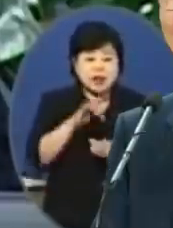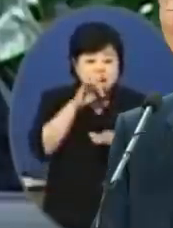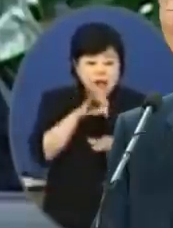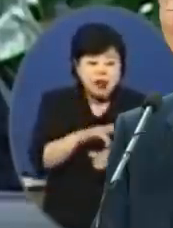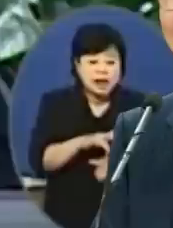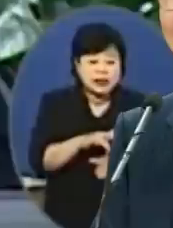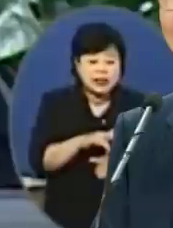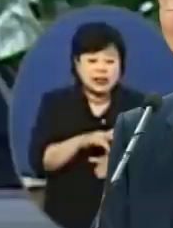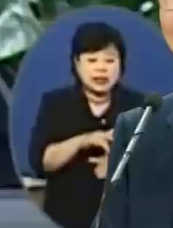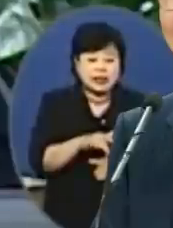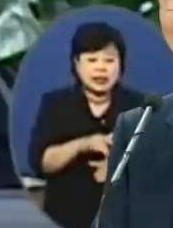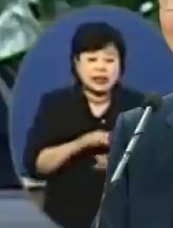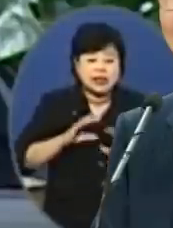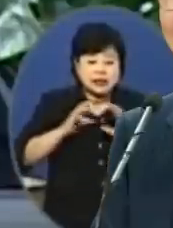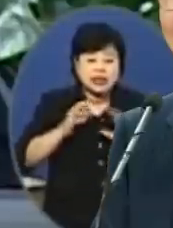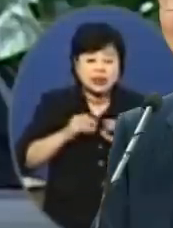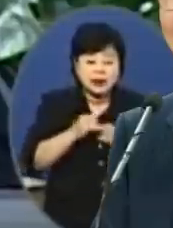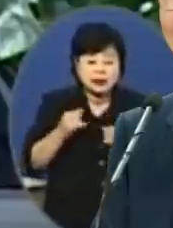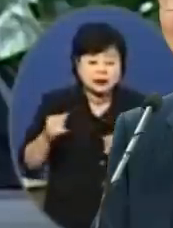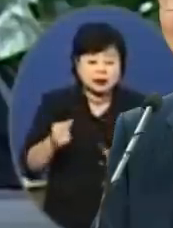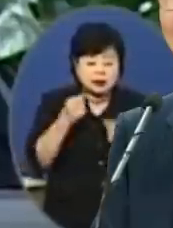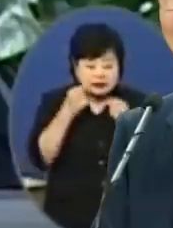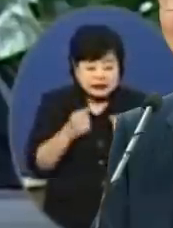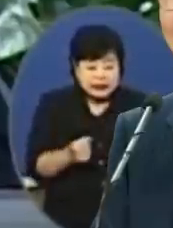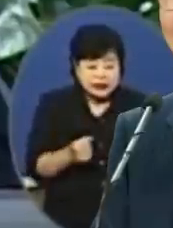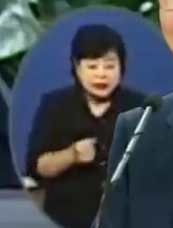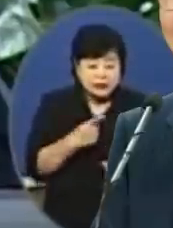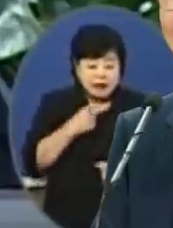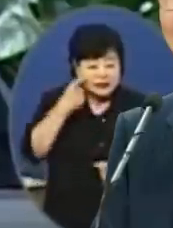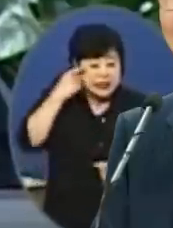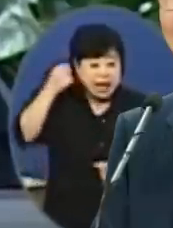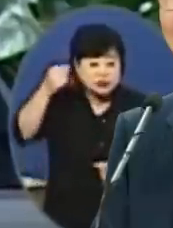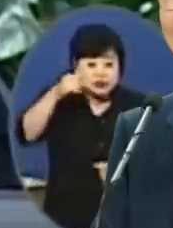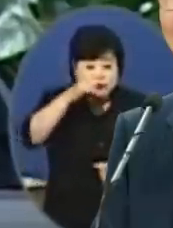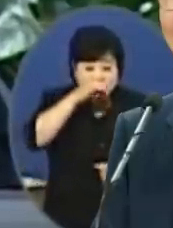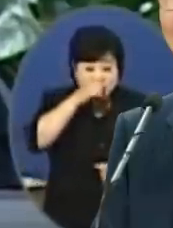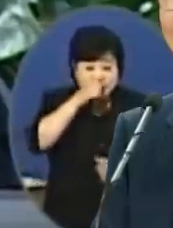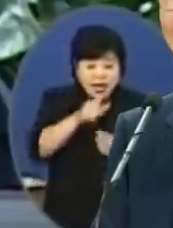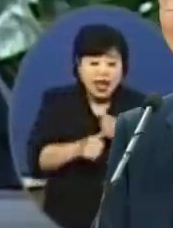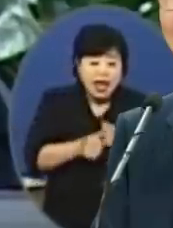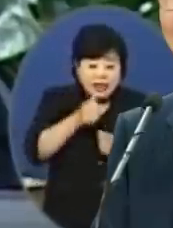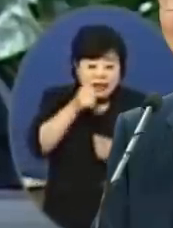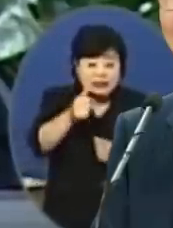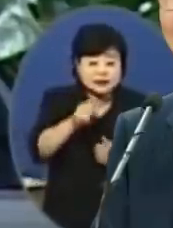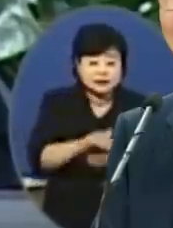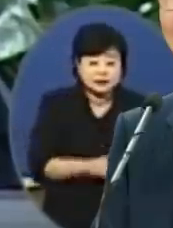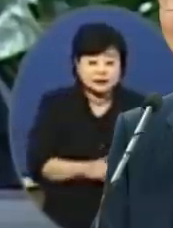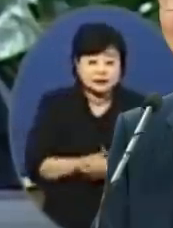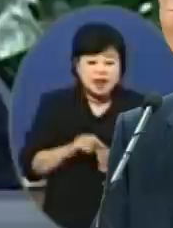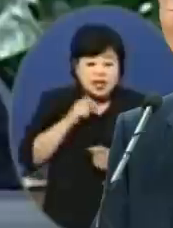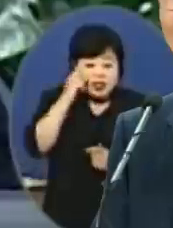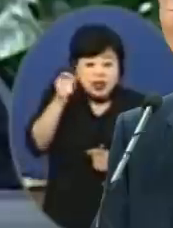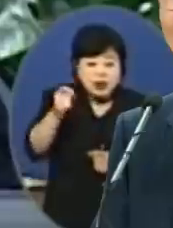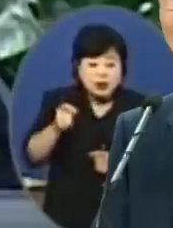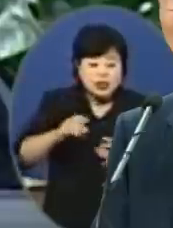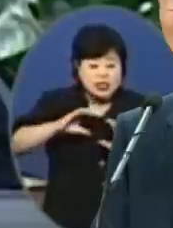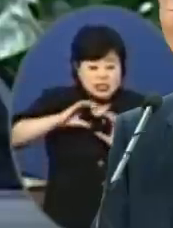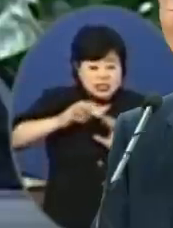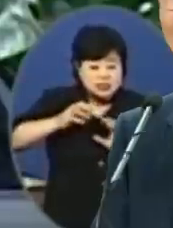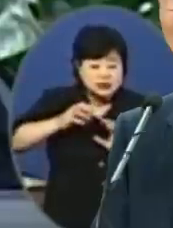마귀의 나라의 백성으로서 사는 것밖에 없다고 생각하고, 하나님은 영원히 이